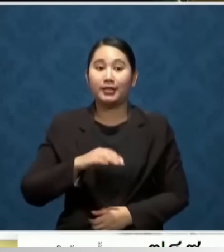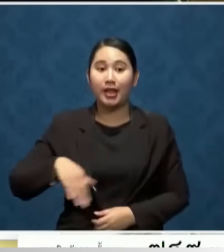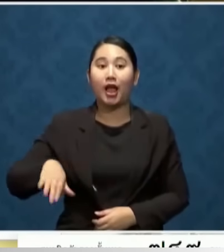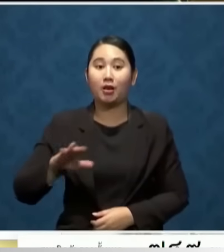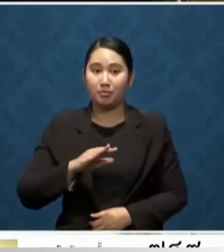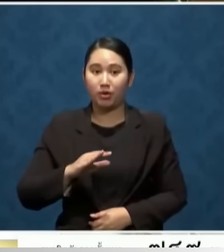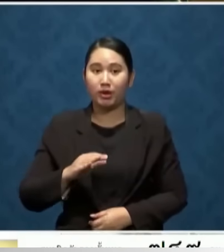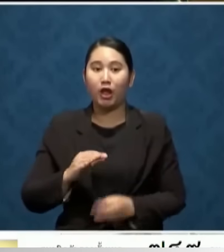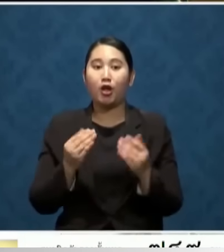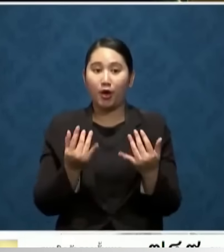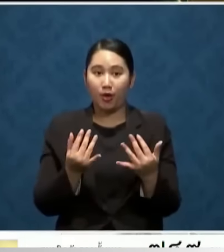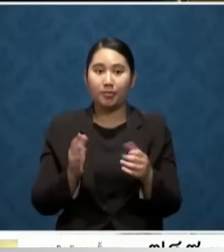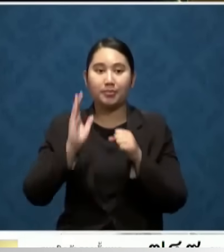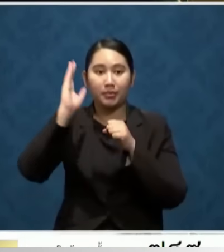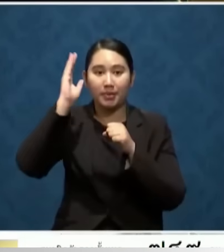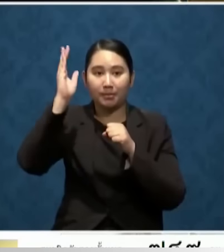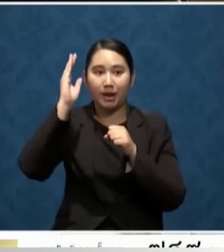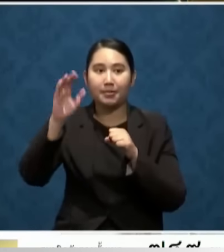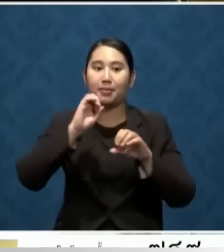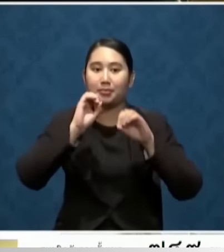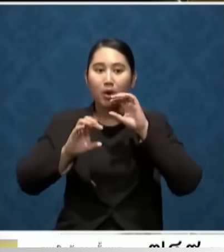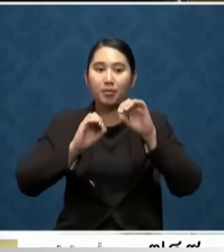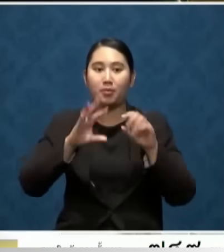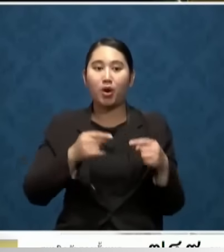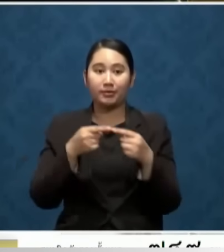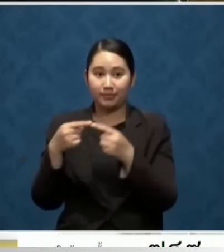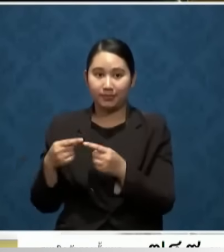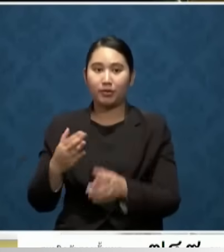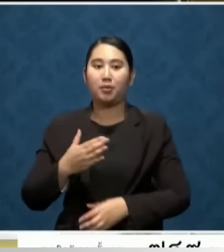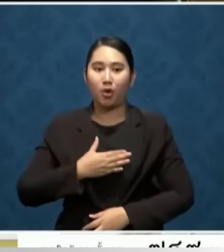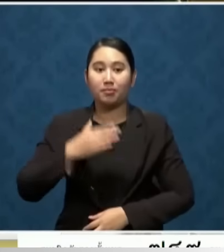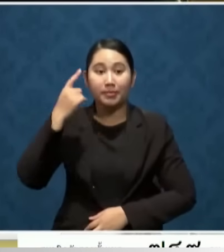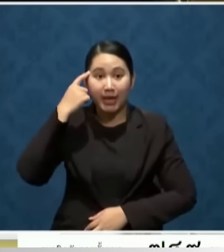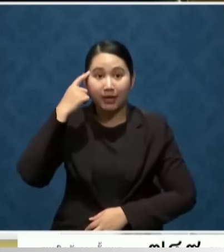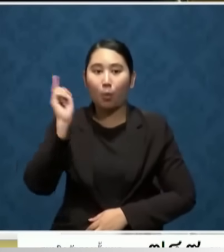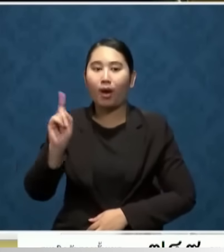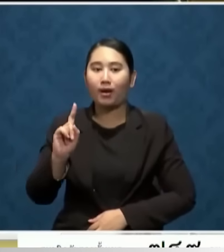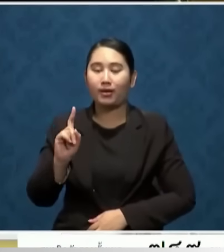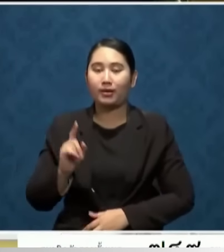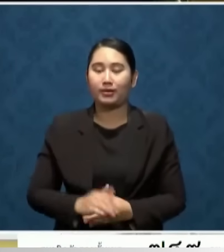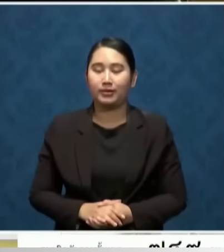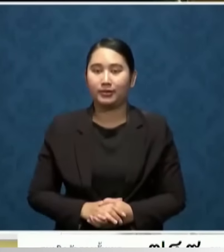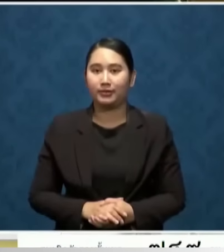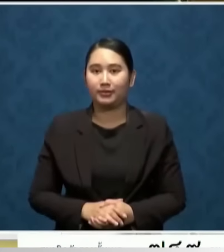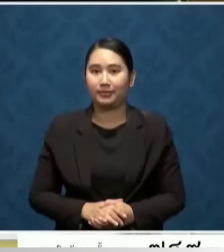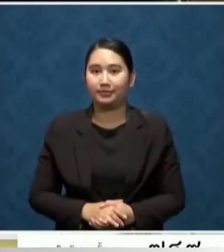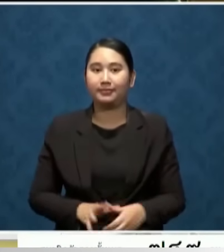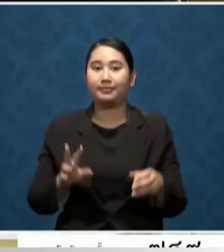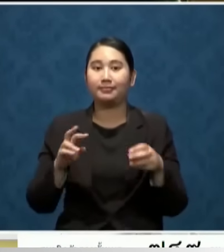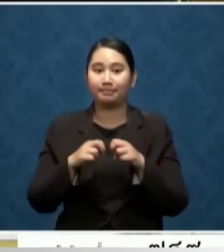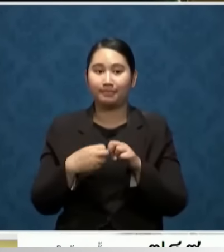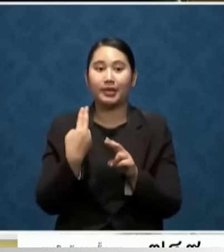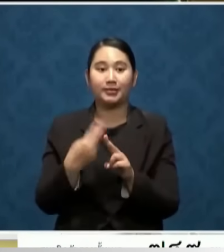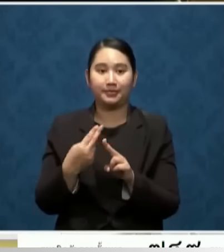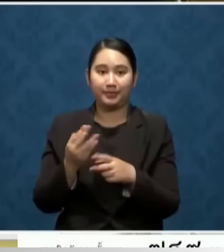ก็คงจะได้อภิปรายและให้ข้อคิดเห็นต่อไปสำหรับผมเห็นว่าประเด็นเรื่องการเสนอชื่อบุคค